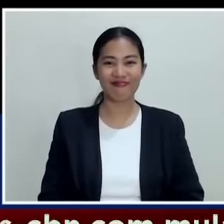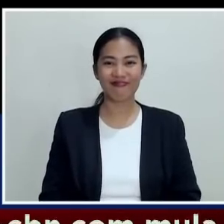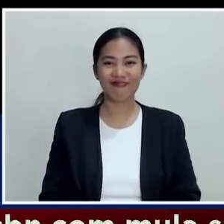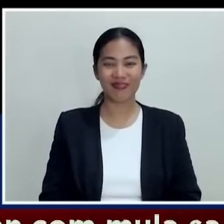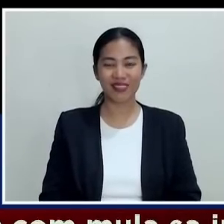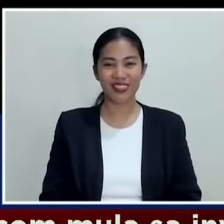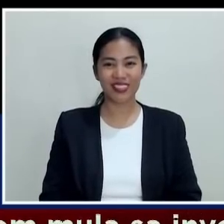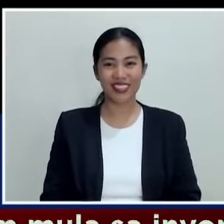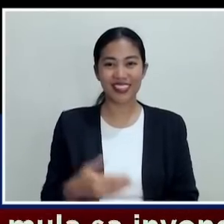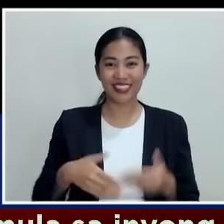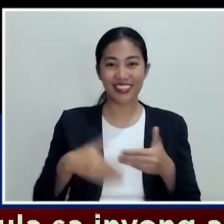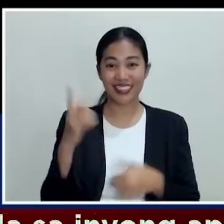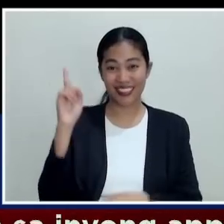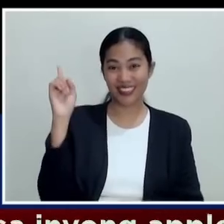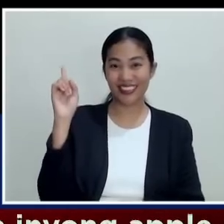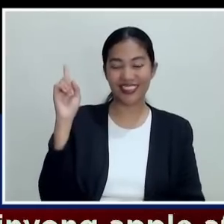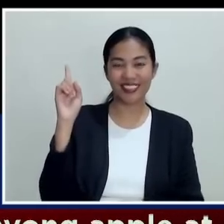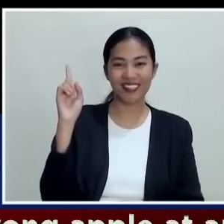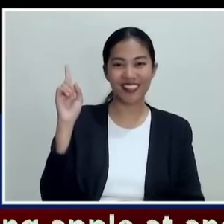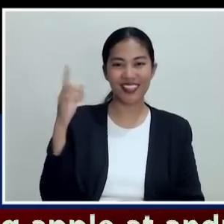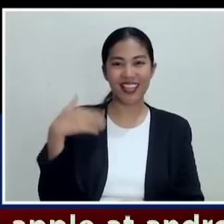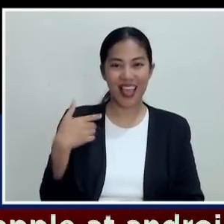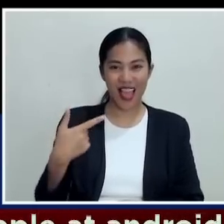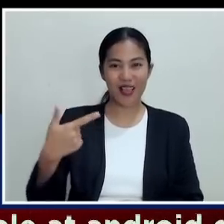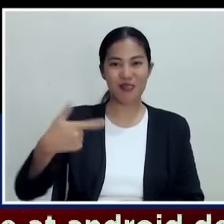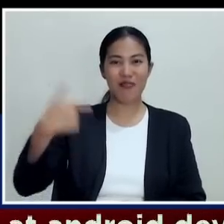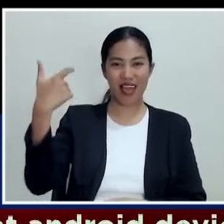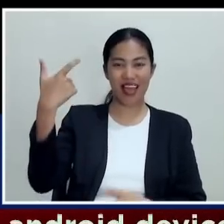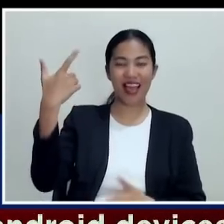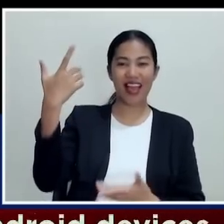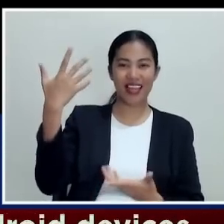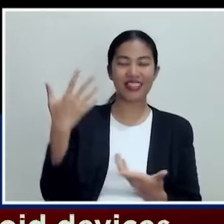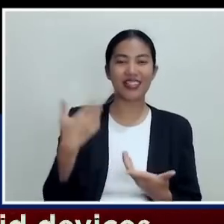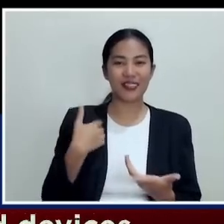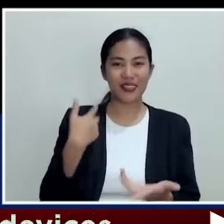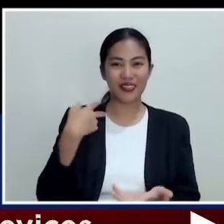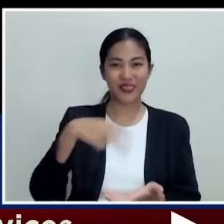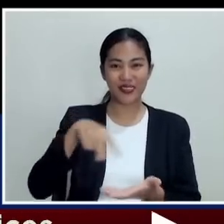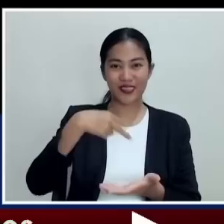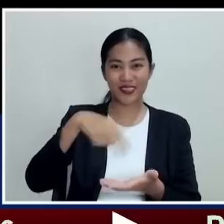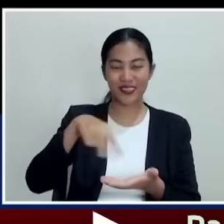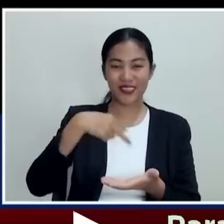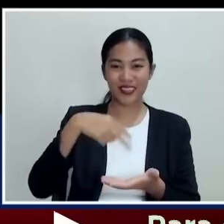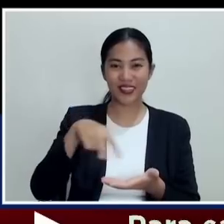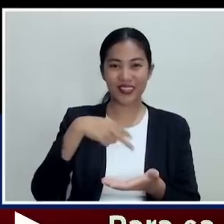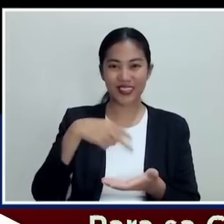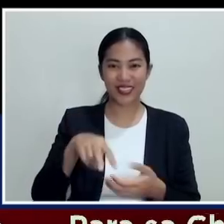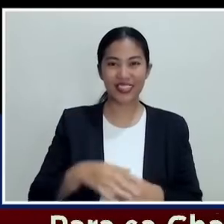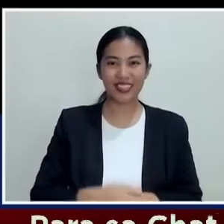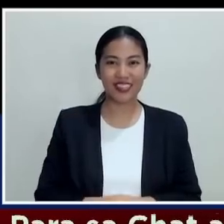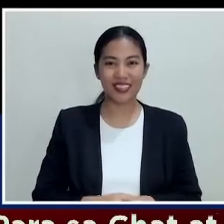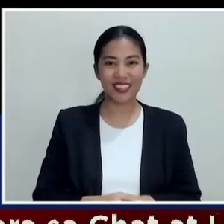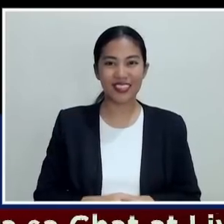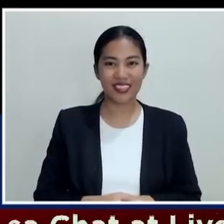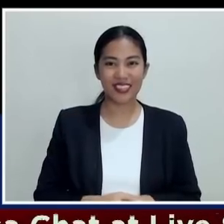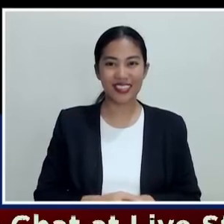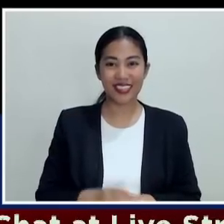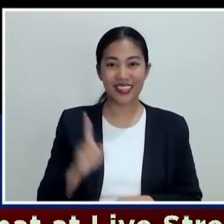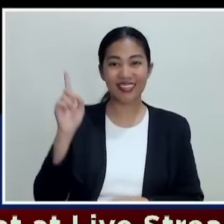Ayan ang bida, tad-tad na nga ng bala at pinagsasayaw na nga ng tingga, nakukuha pa rin lumaban